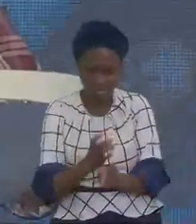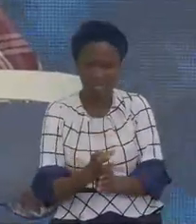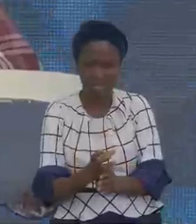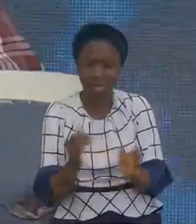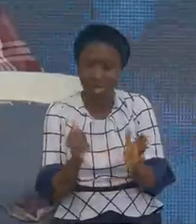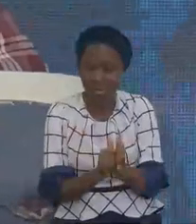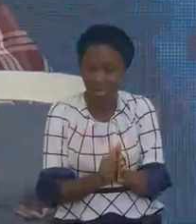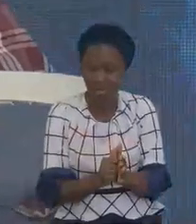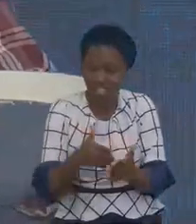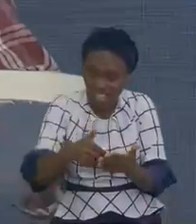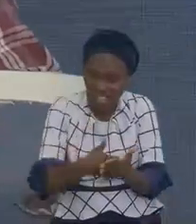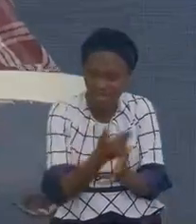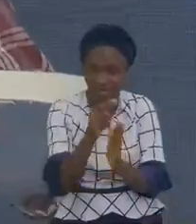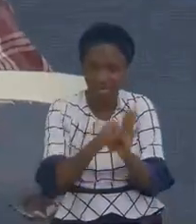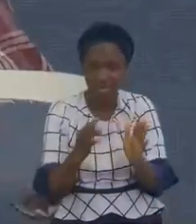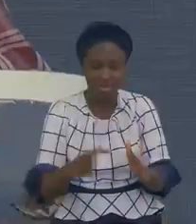accorde à chacun.